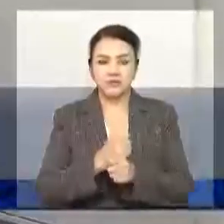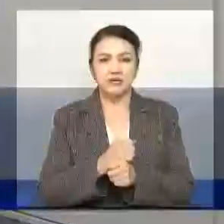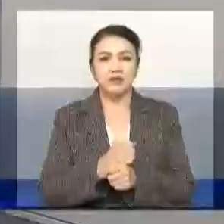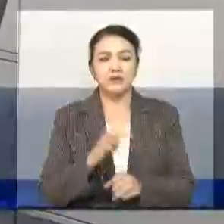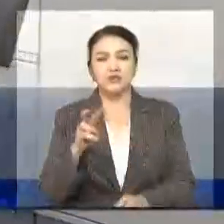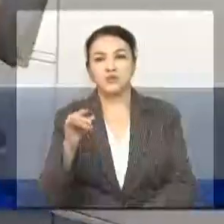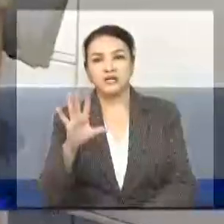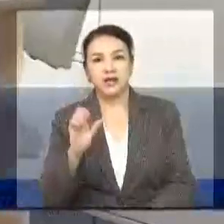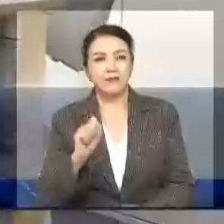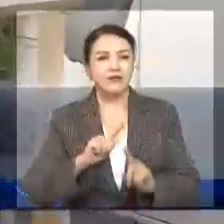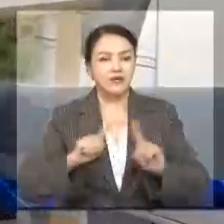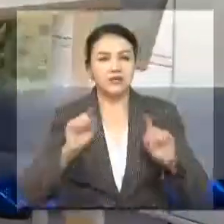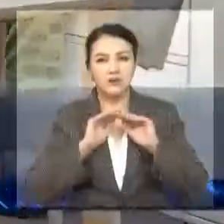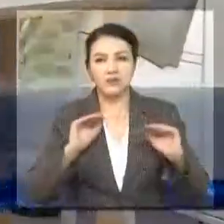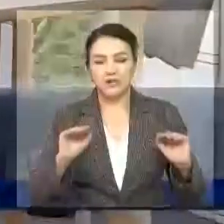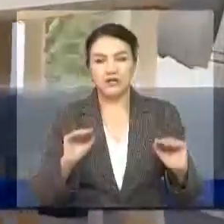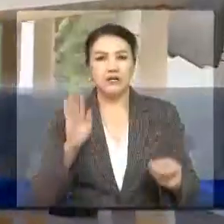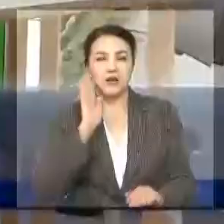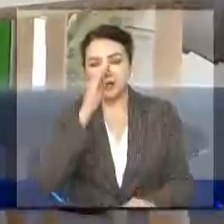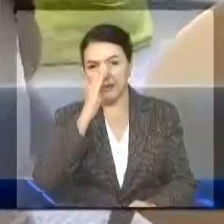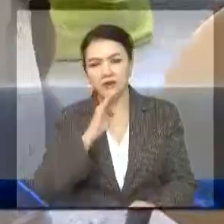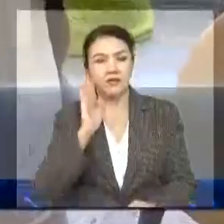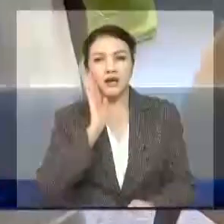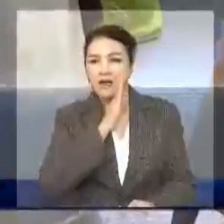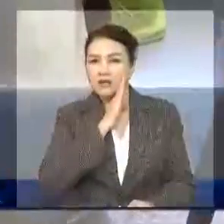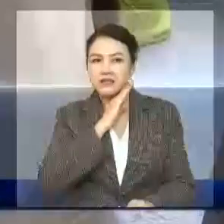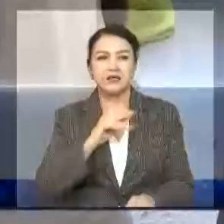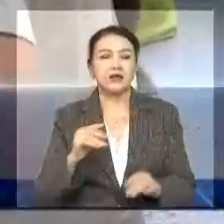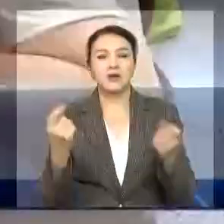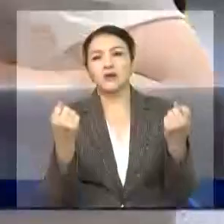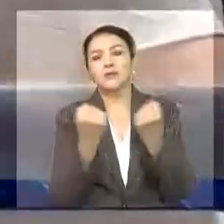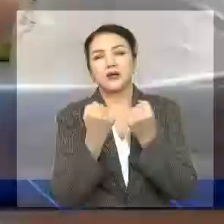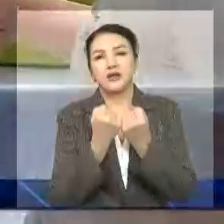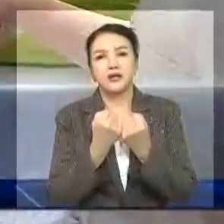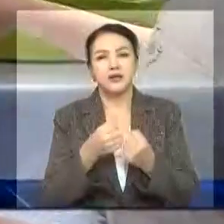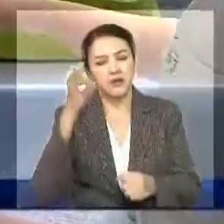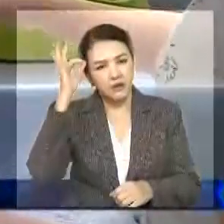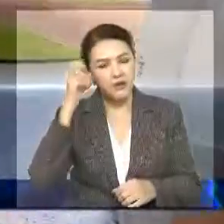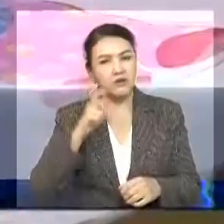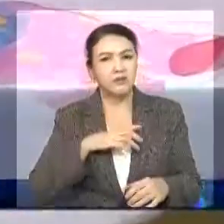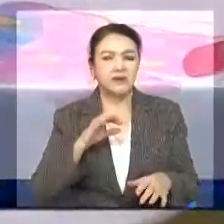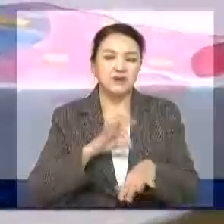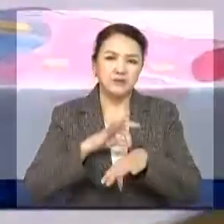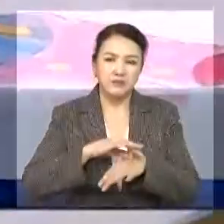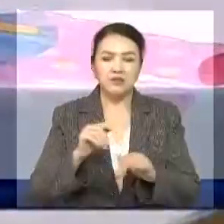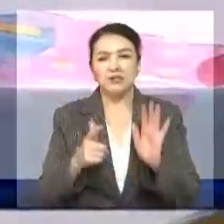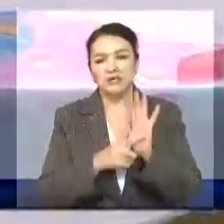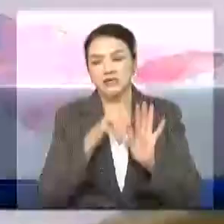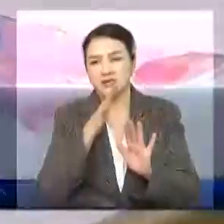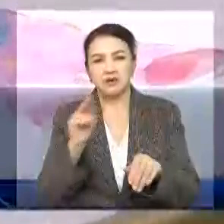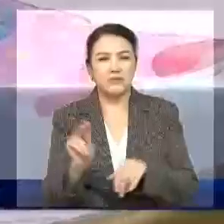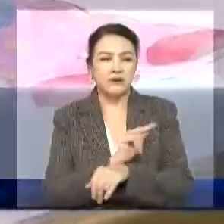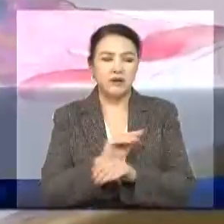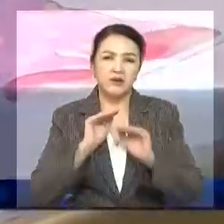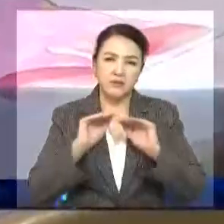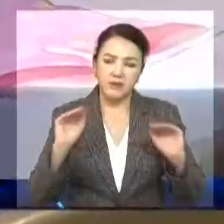Бағдагүл Мұстафина ерекше балалардың анасы. Егіздердің екеуіне де дәрігерлер аутизм диагнозын қойған. 7 жылда балаларына еміз деп